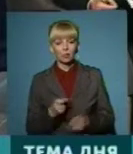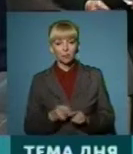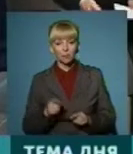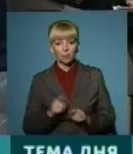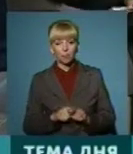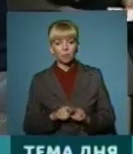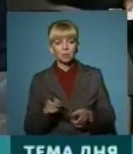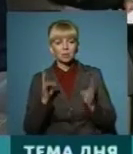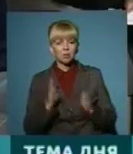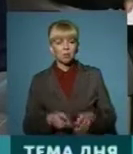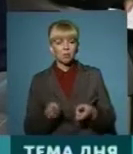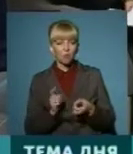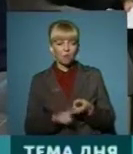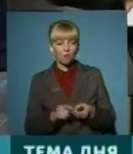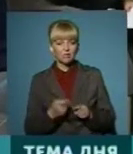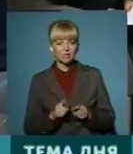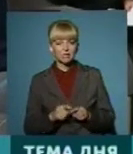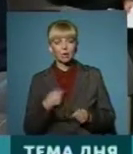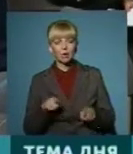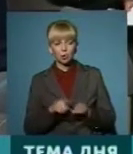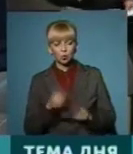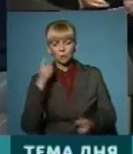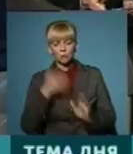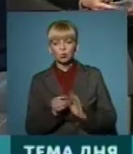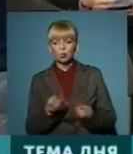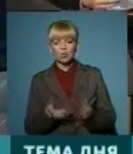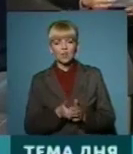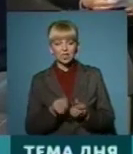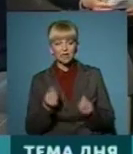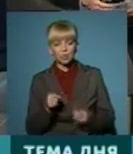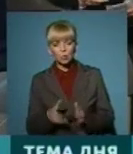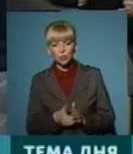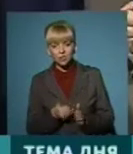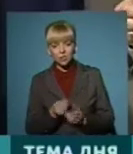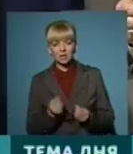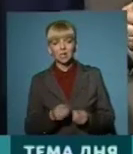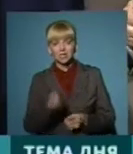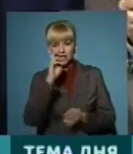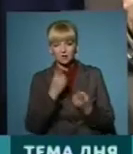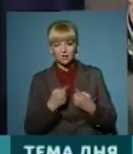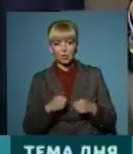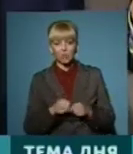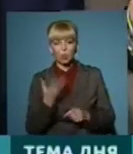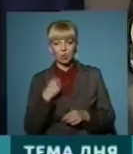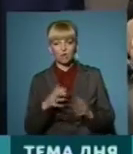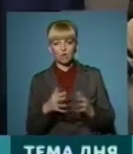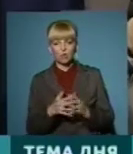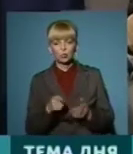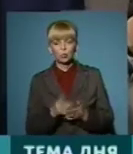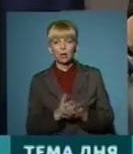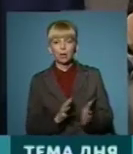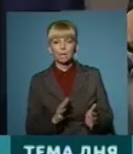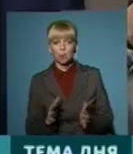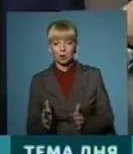там трагедия, и это повязано с этим. Я тоже понимаю, что тут не хватает денег. Вот здесь не хватает денег державе, ясно, что такое война. И вот тут есть момент.